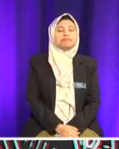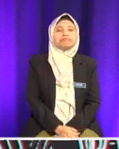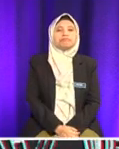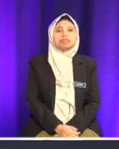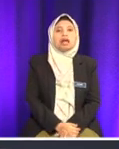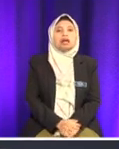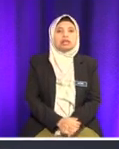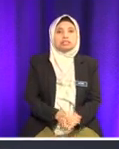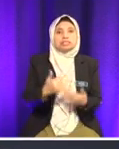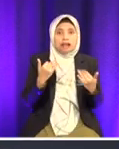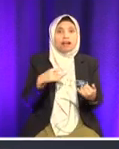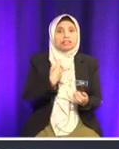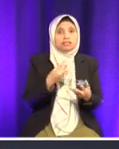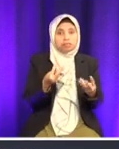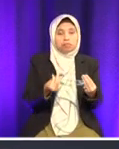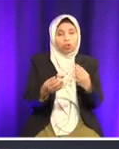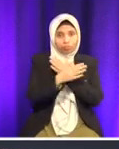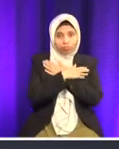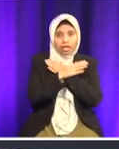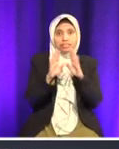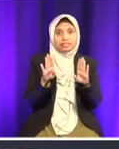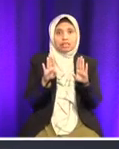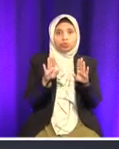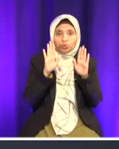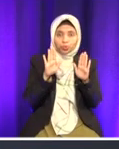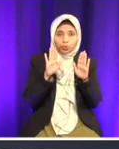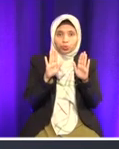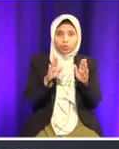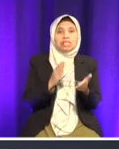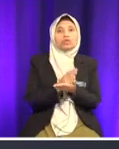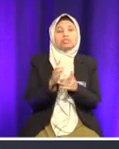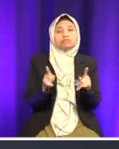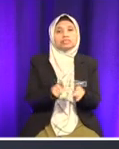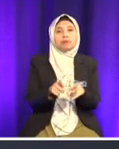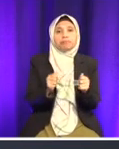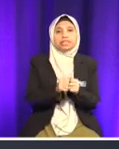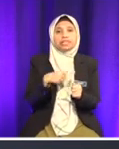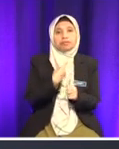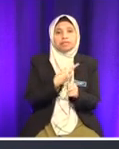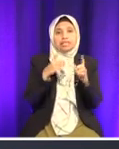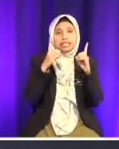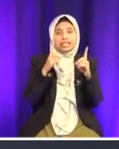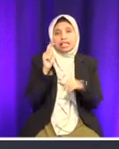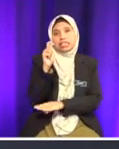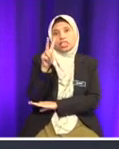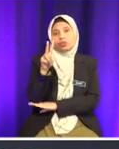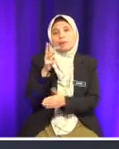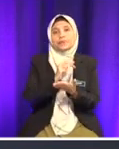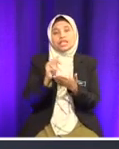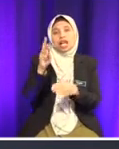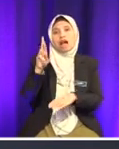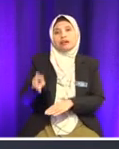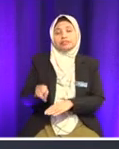sekarang kita tidak melihat seketika Jangan kemana-mana teruskan bersama dengan kami pastinya dalam slot menengah